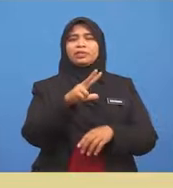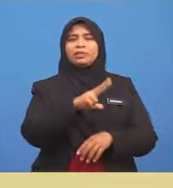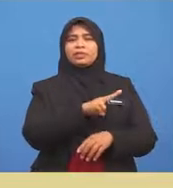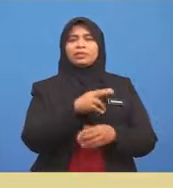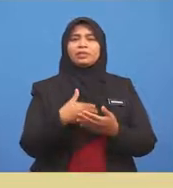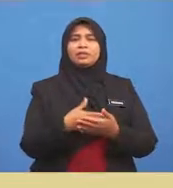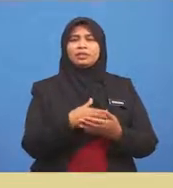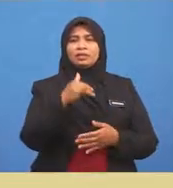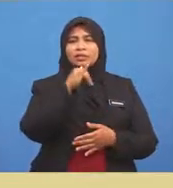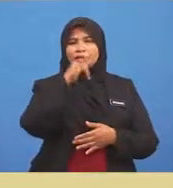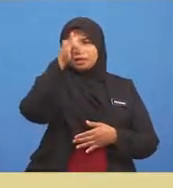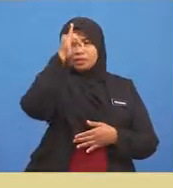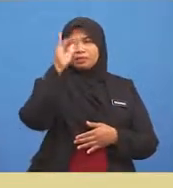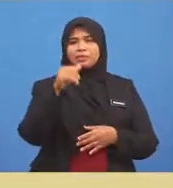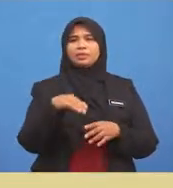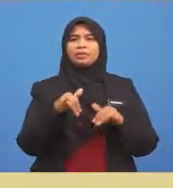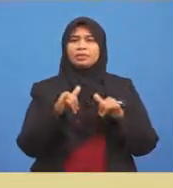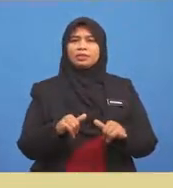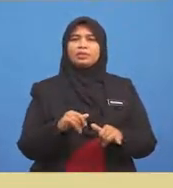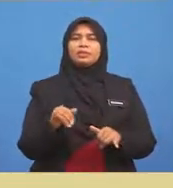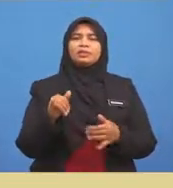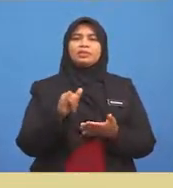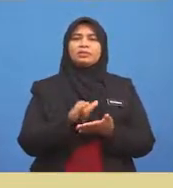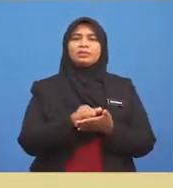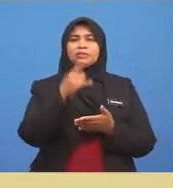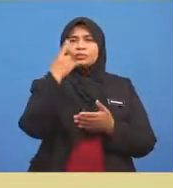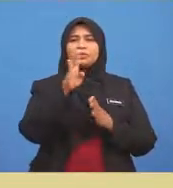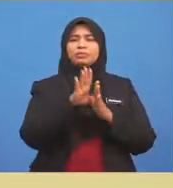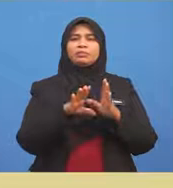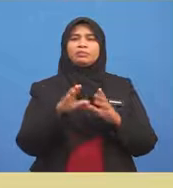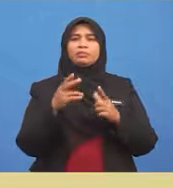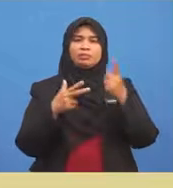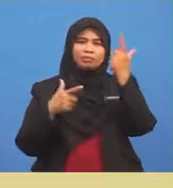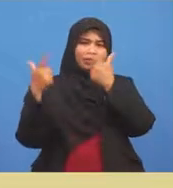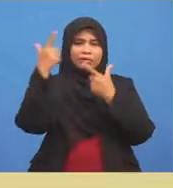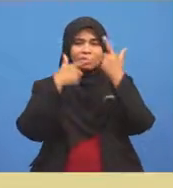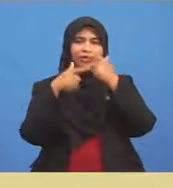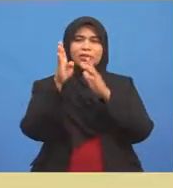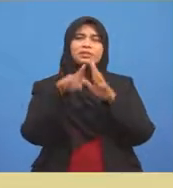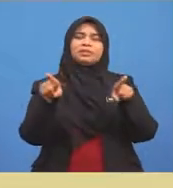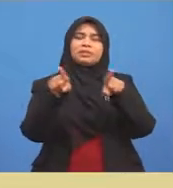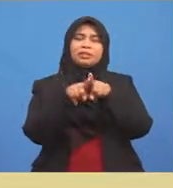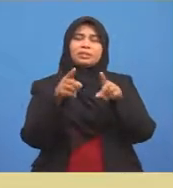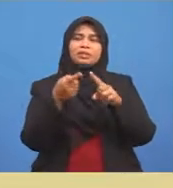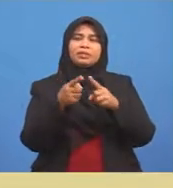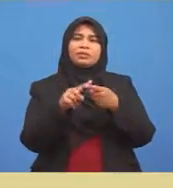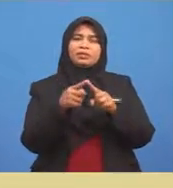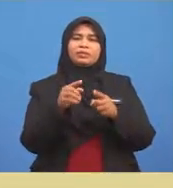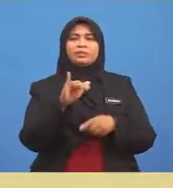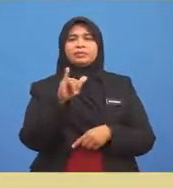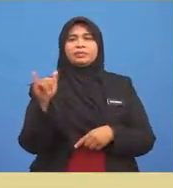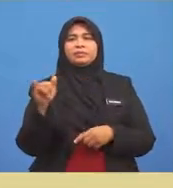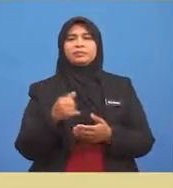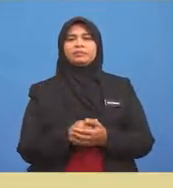anak yatim yang ditinggalkan itu untuk bercuti bersama kawan-kawannya? Berikan